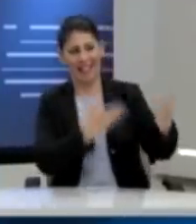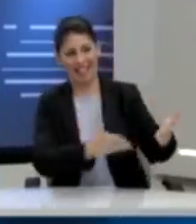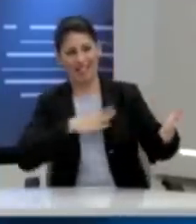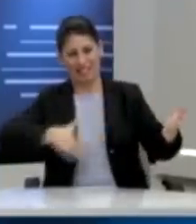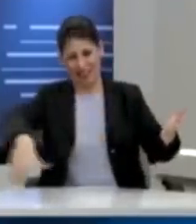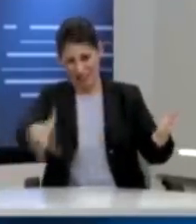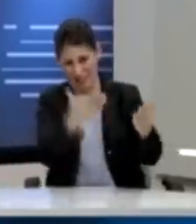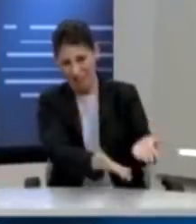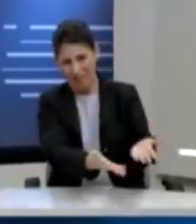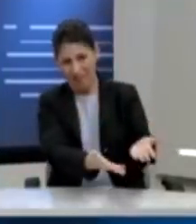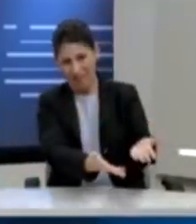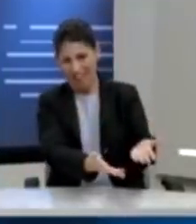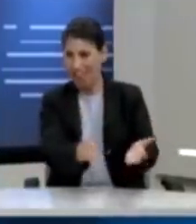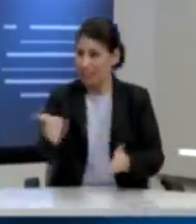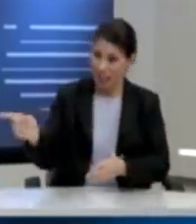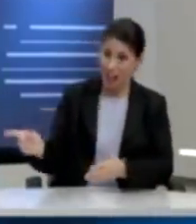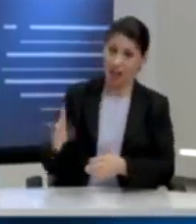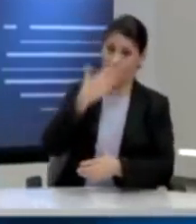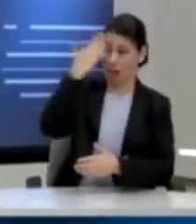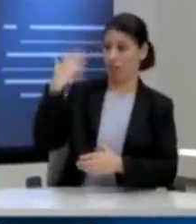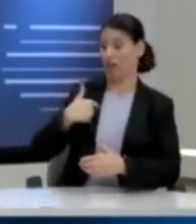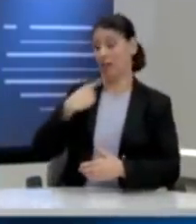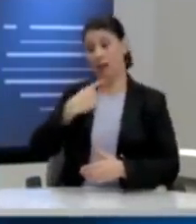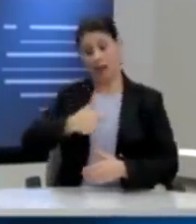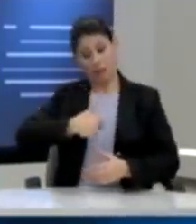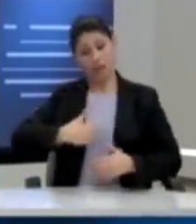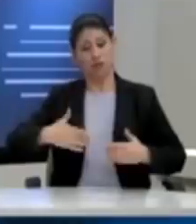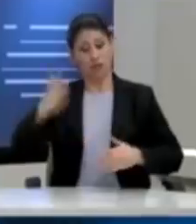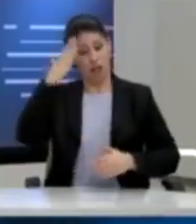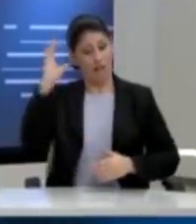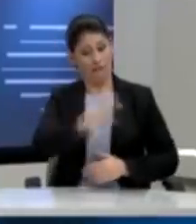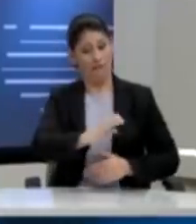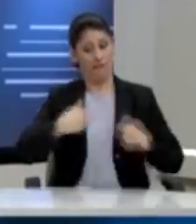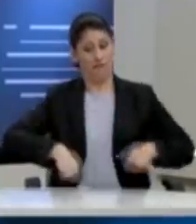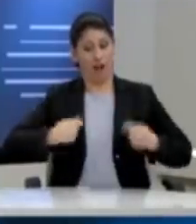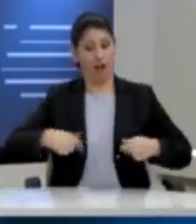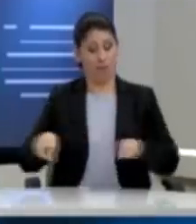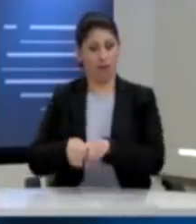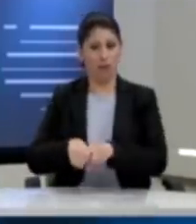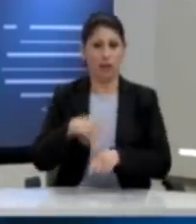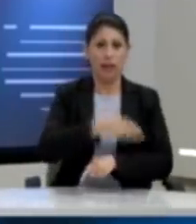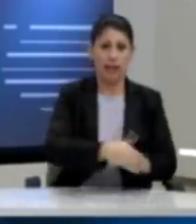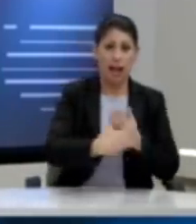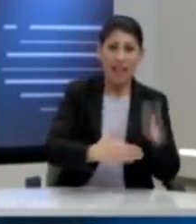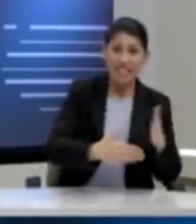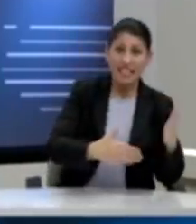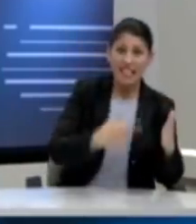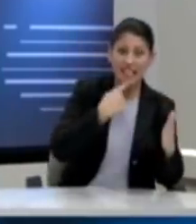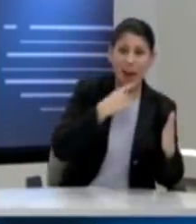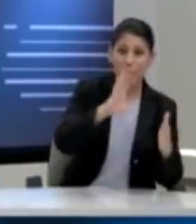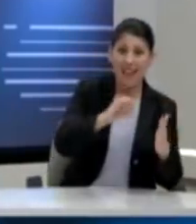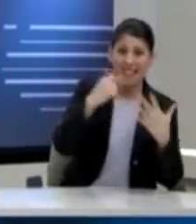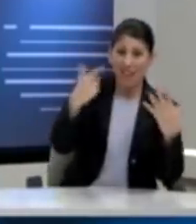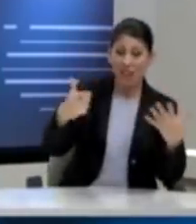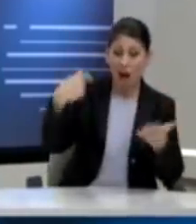λαό. Οι άλλοι είναι καθαροί. Λέει, είμαστε με το κεφάλαιο. Εσείς δεν τολμάτε ούτε μία να κόψετε. Από τους